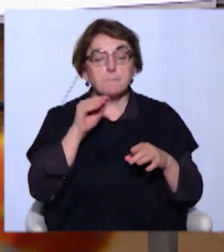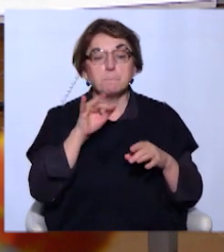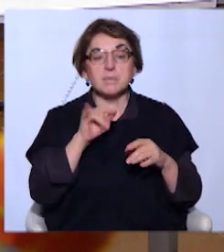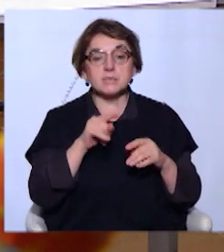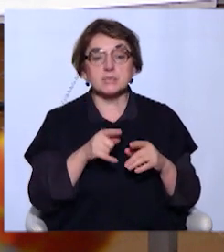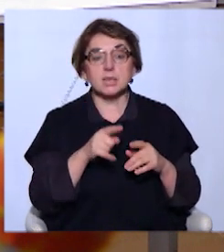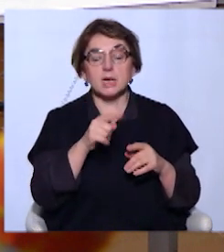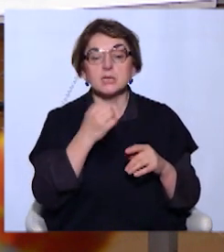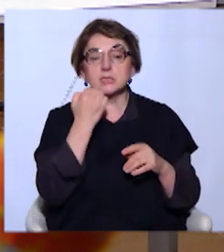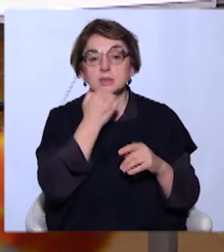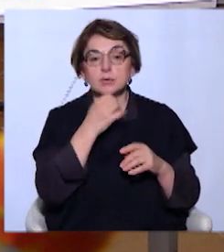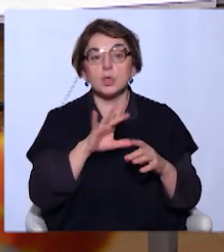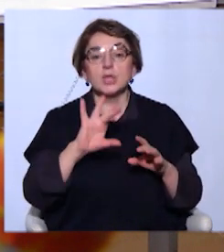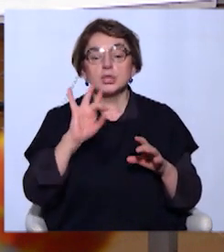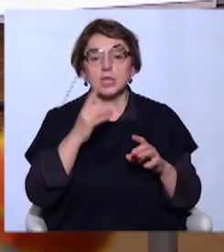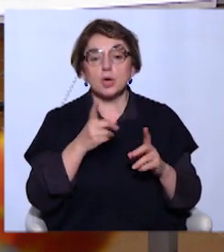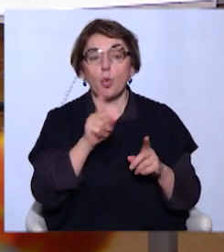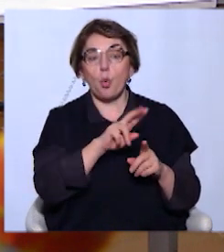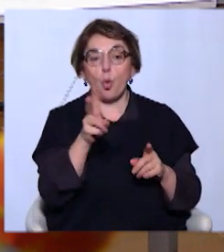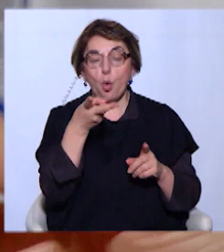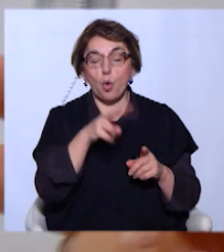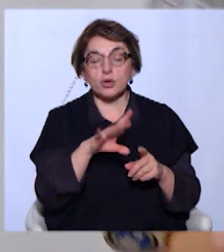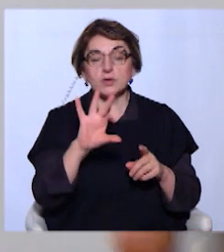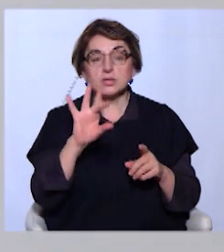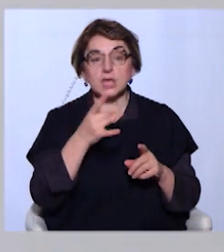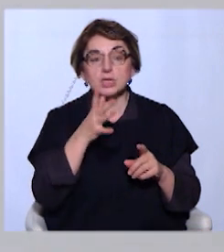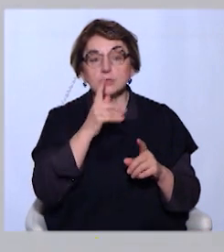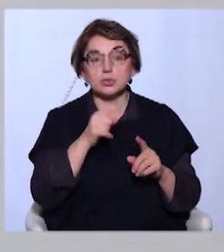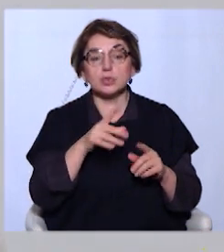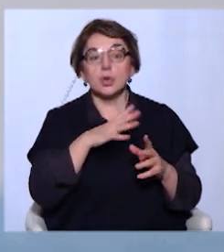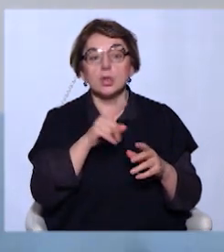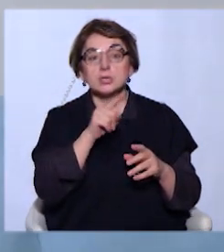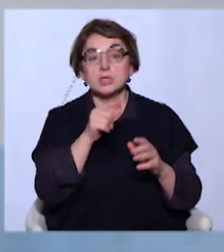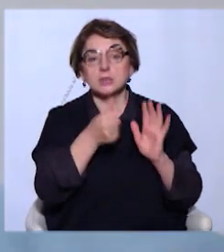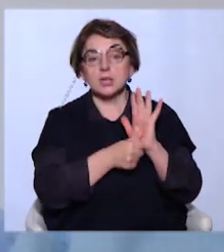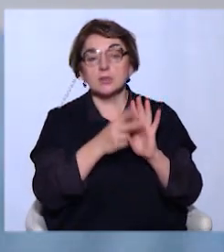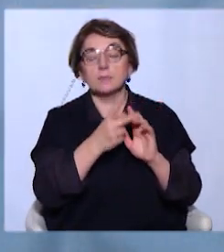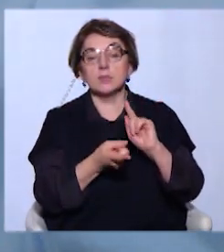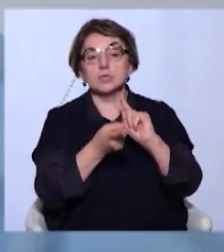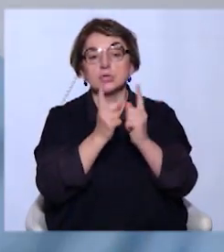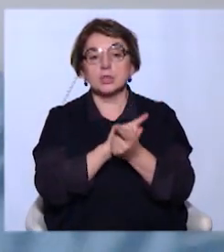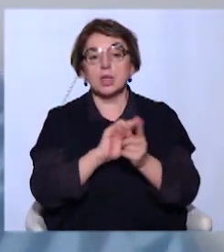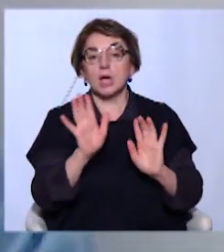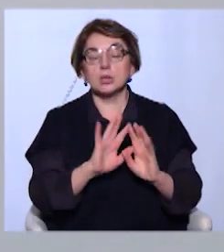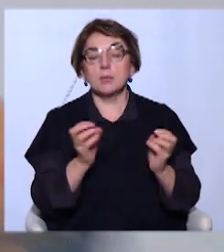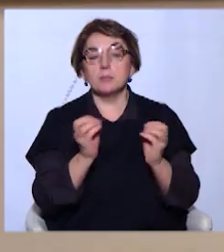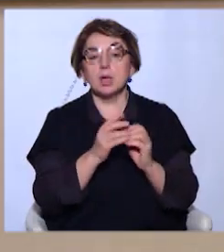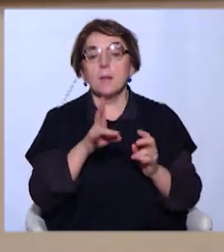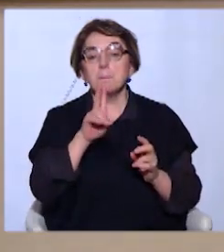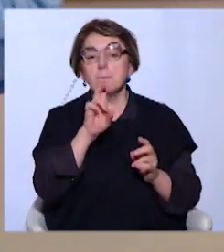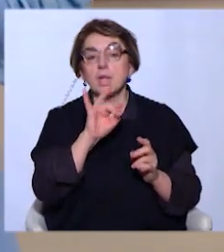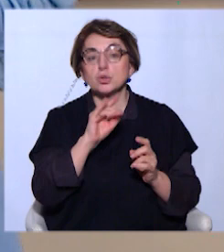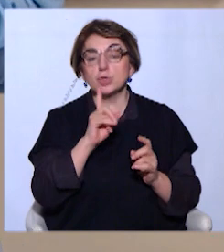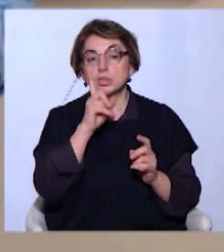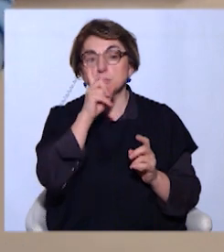ფისისგან. როდესაც ეს ნივთიერებები დაჟანგეს, ორივეს დაჟანგვით, ჯგუფი C6H5 არ შეიცვალა და